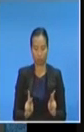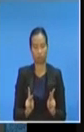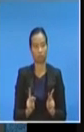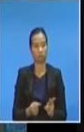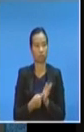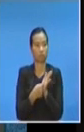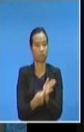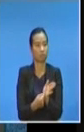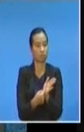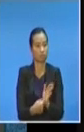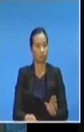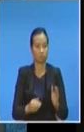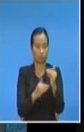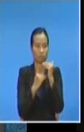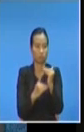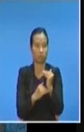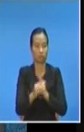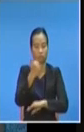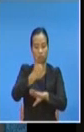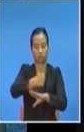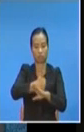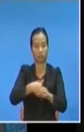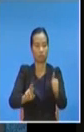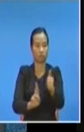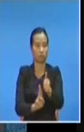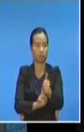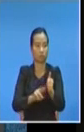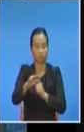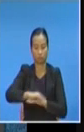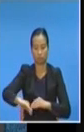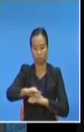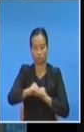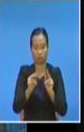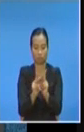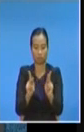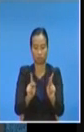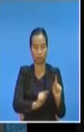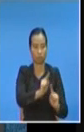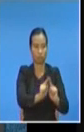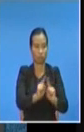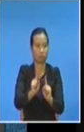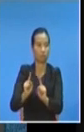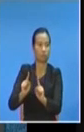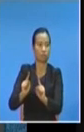นอก็คือว่ากำหนดให้ผู้บัญชาการและรองผู้บัญชาการทั้งหมดเนี่ยเป็นคณะกรรมการและรว